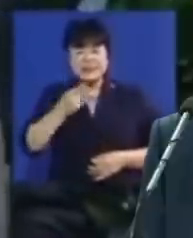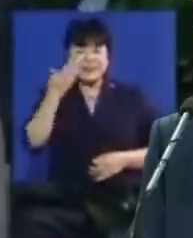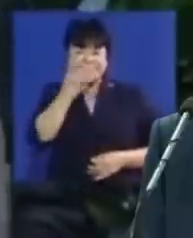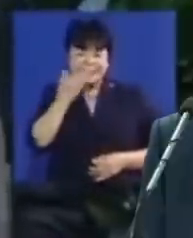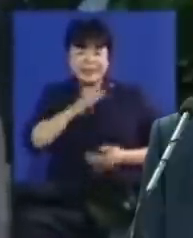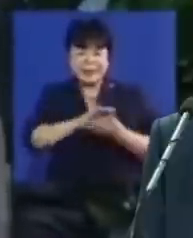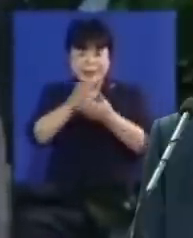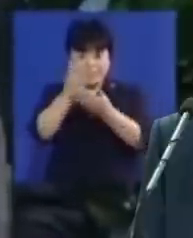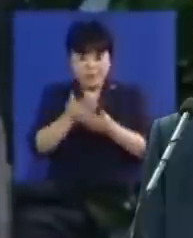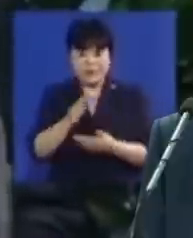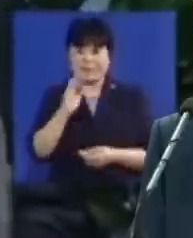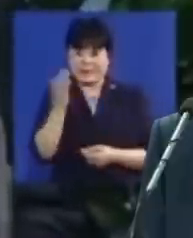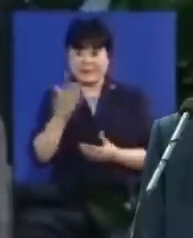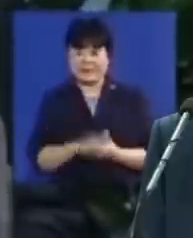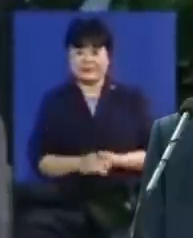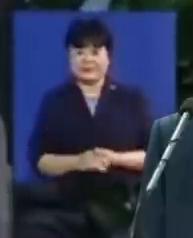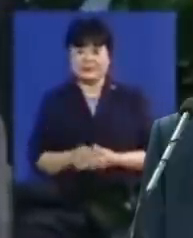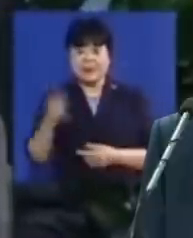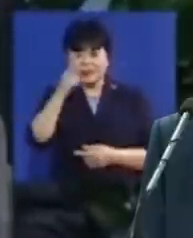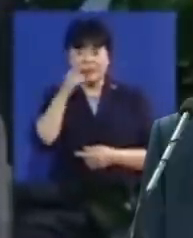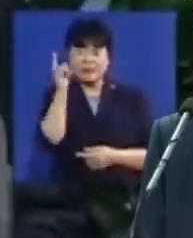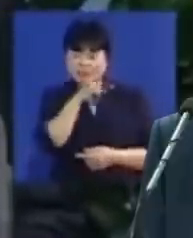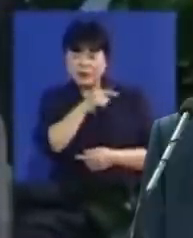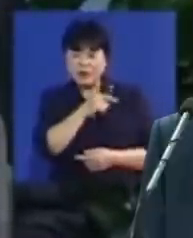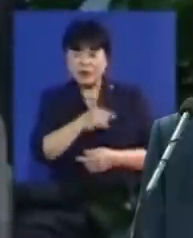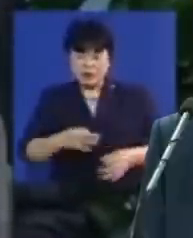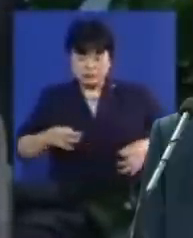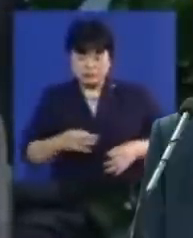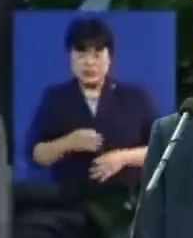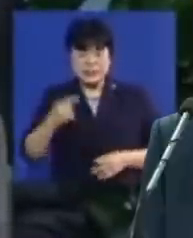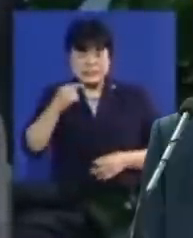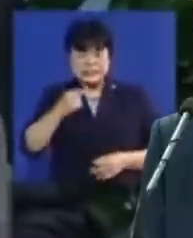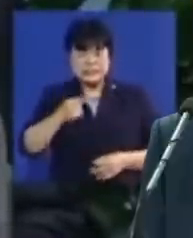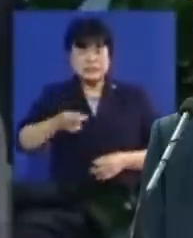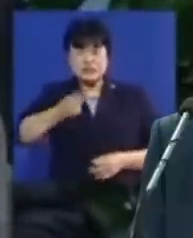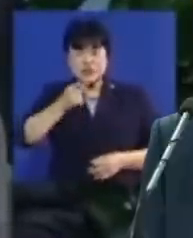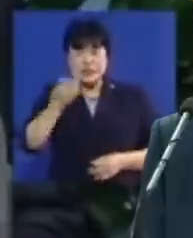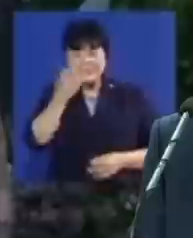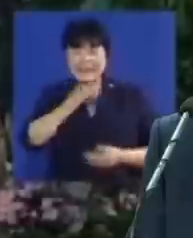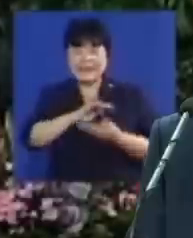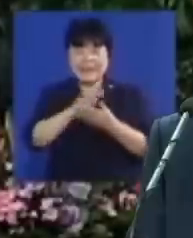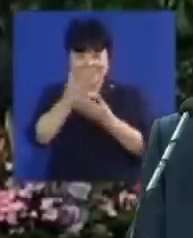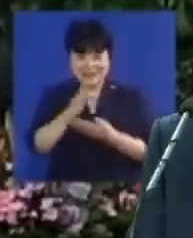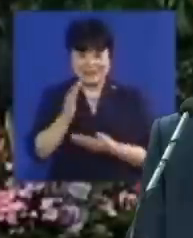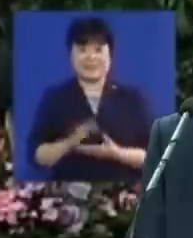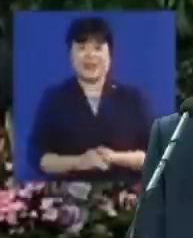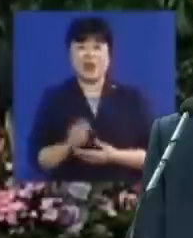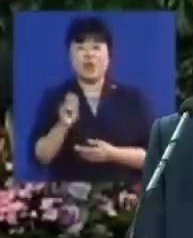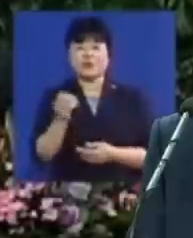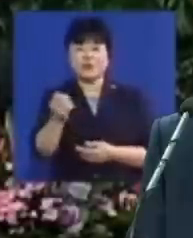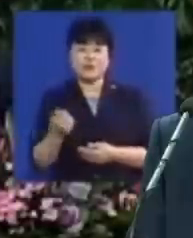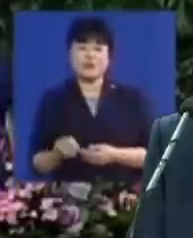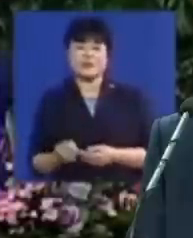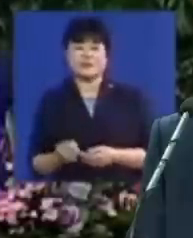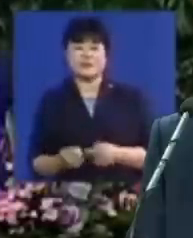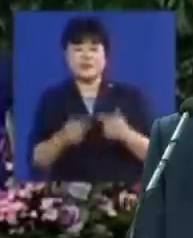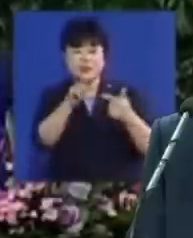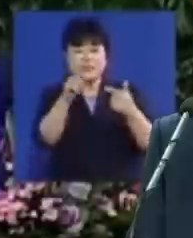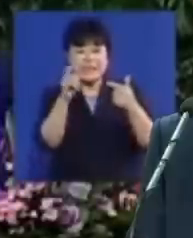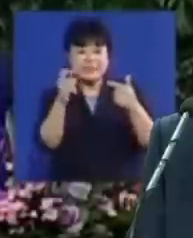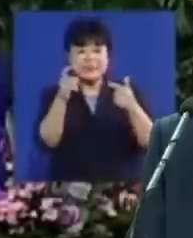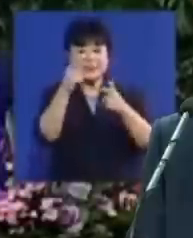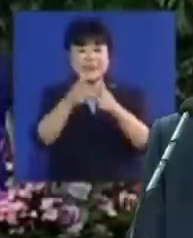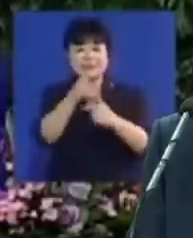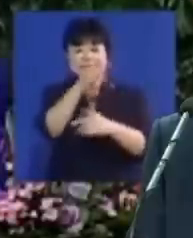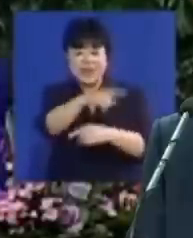것입니다. 추하고 더러운 불의의 쓴 물도 달아지는 것입니다. 고린도전서 6장 11절에 주 예수 그리스도의 이름과